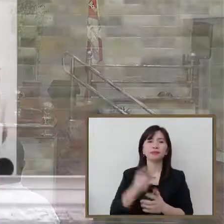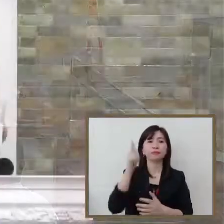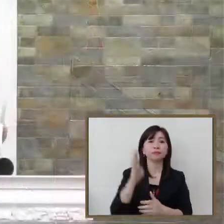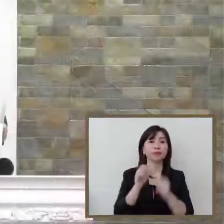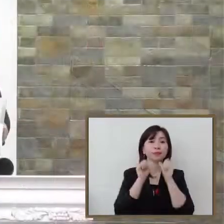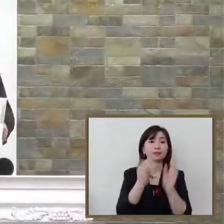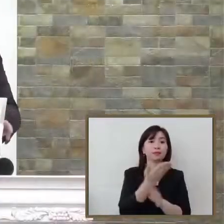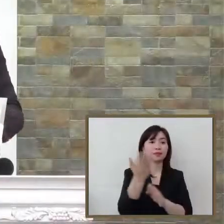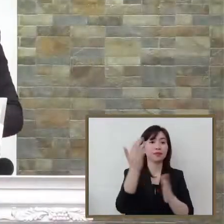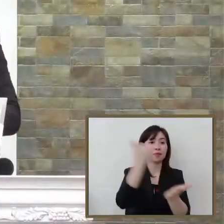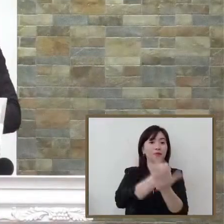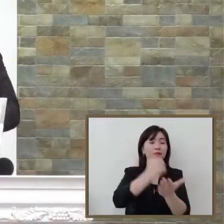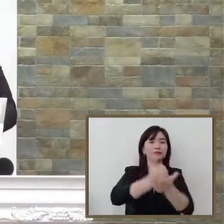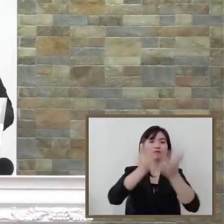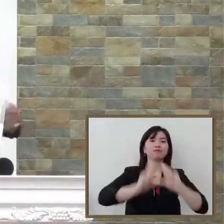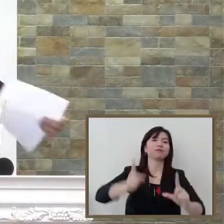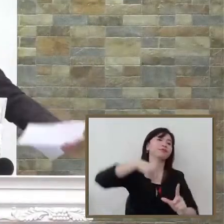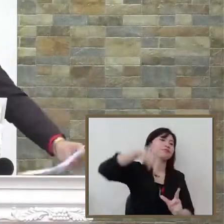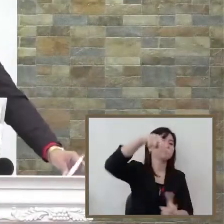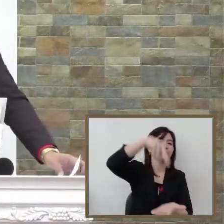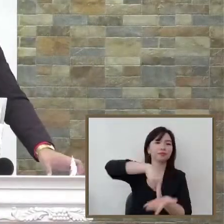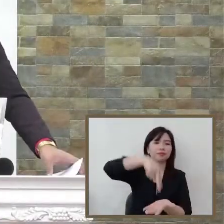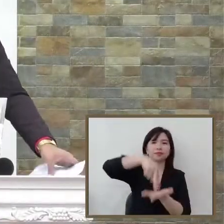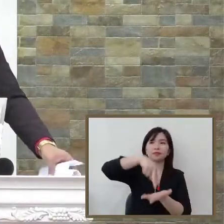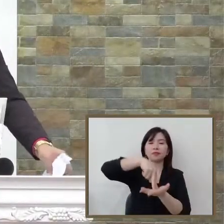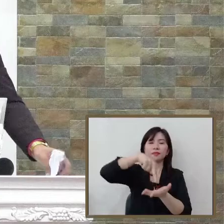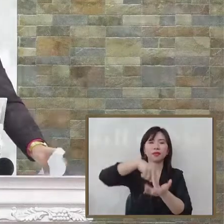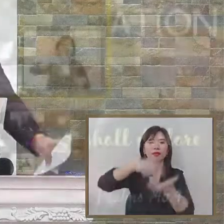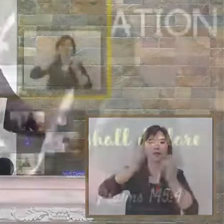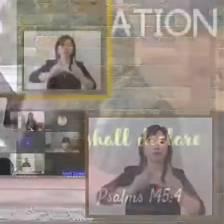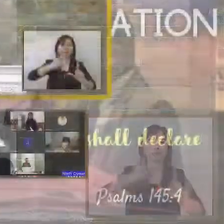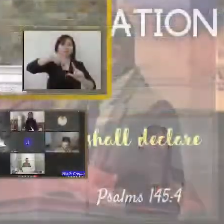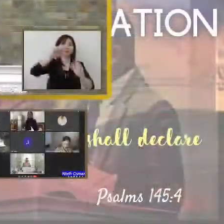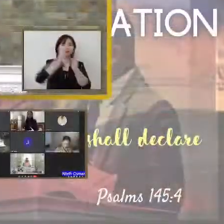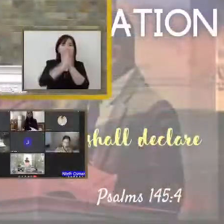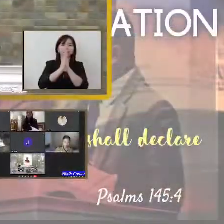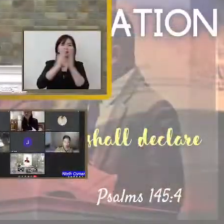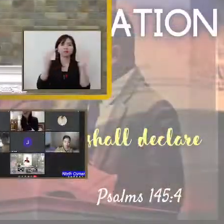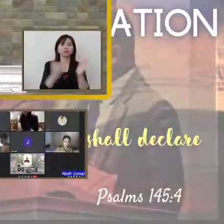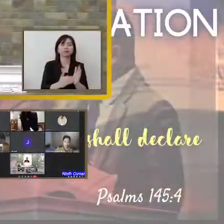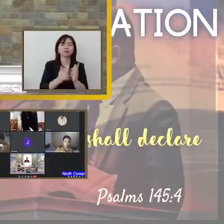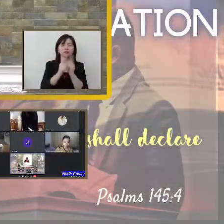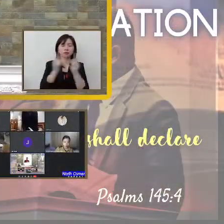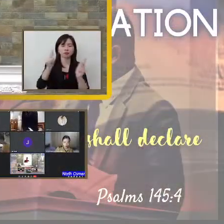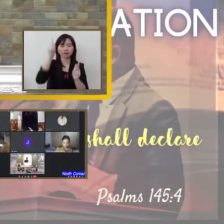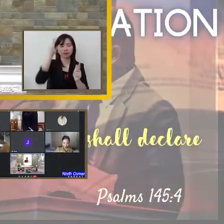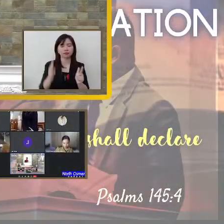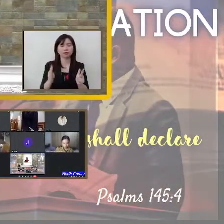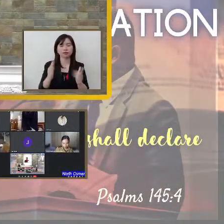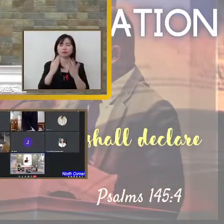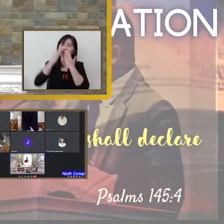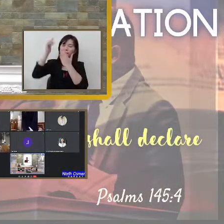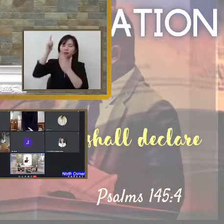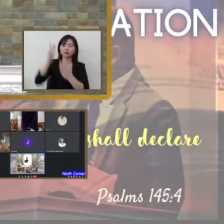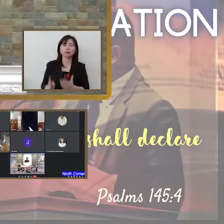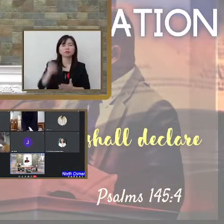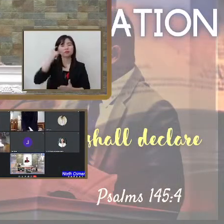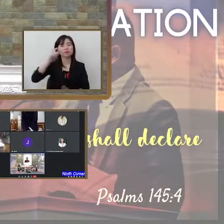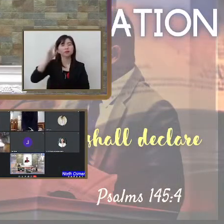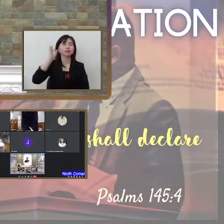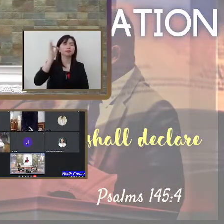you all. Tayo po'y magsitayin lahat. Tayo po'y manalangin. Dakilang Diyos, salamat po sa mensahe po namin